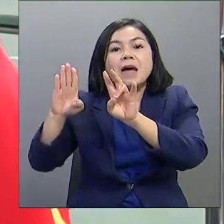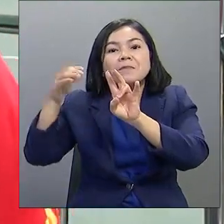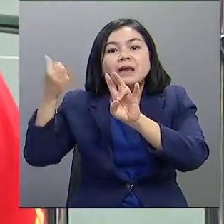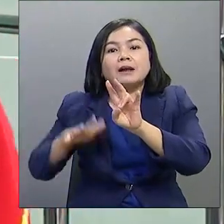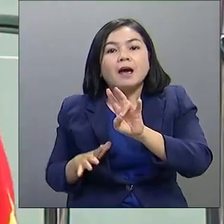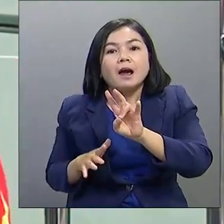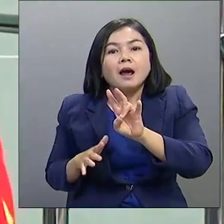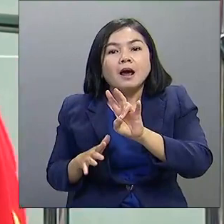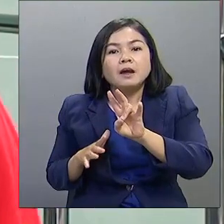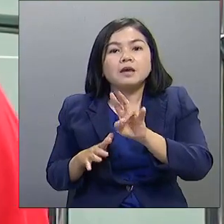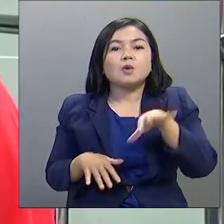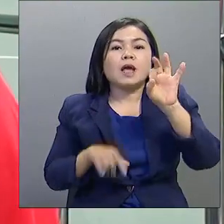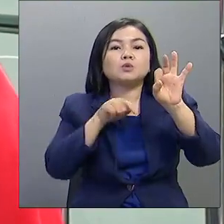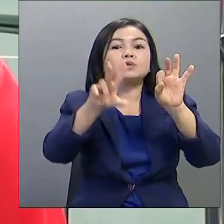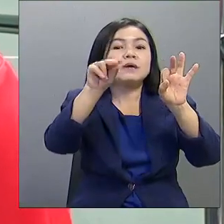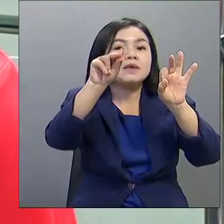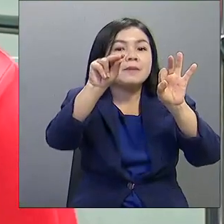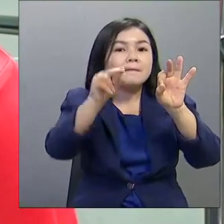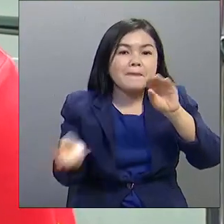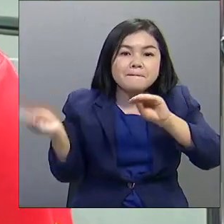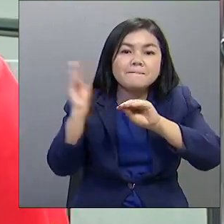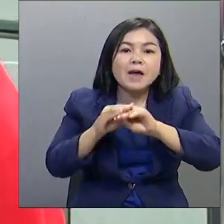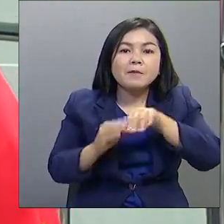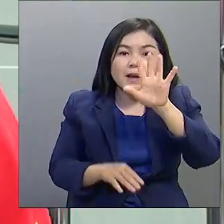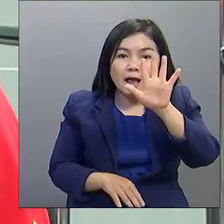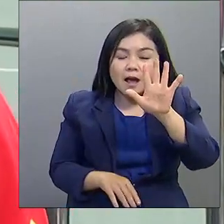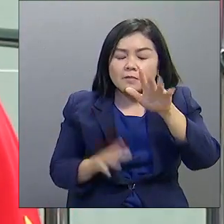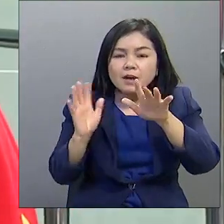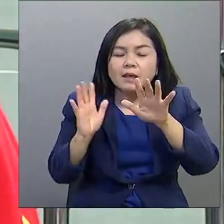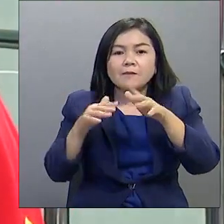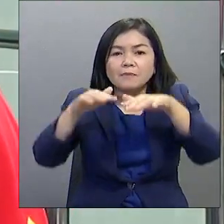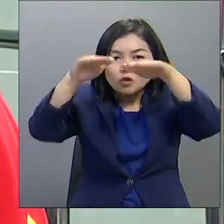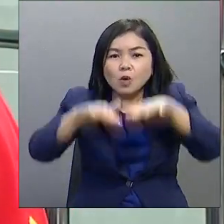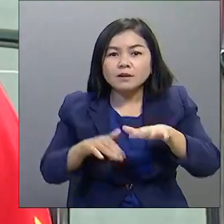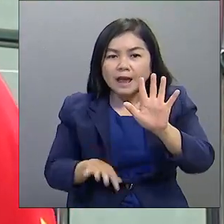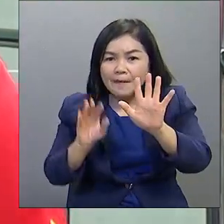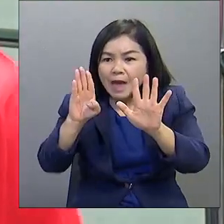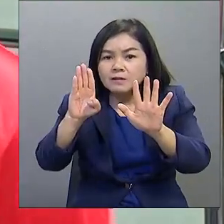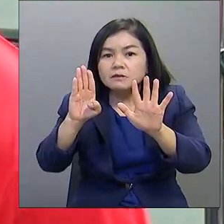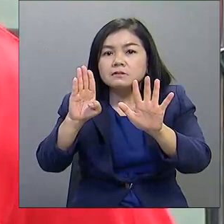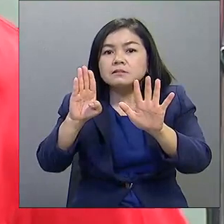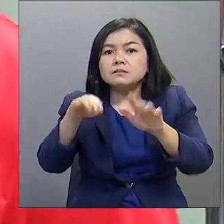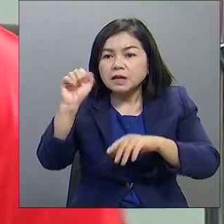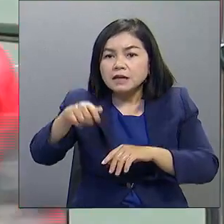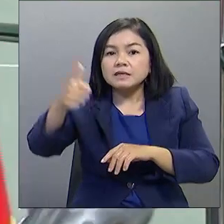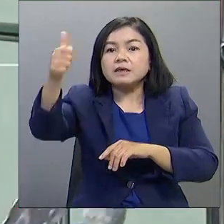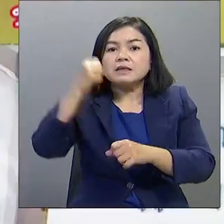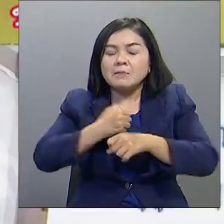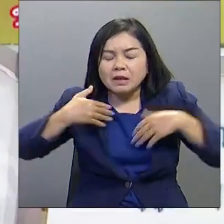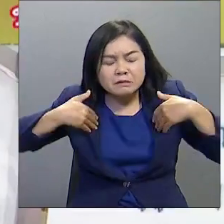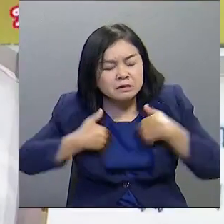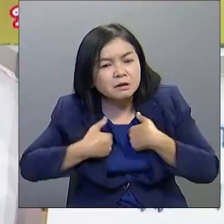า 3:30 เปลี่ยนเป็นชิ้นละ5บาท อ๋อ ใช่ครับ ดีจังเลย ขณะที่คุณทำงานมาเห